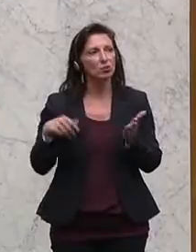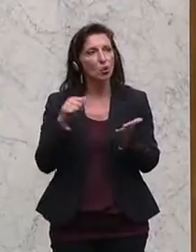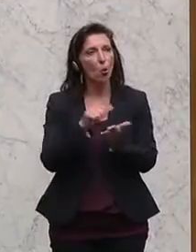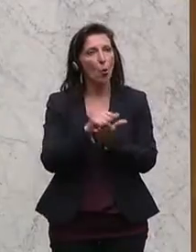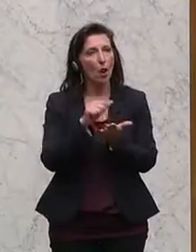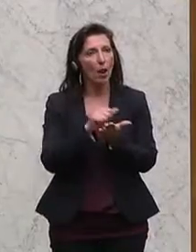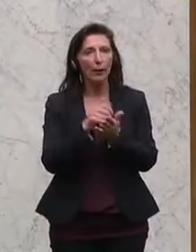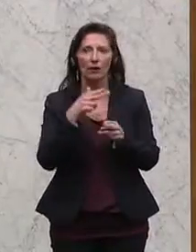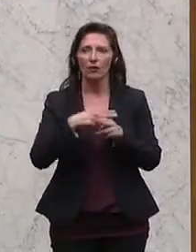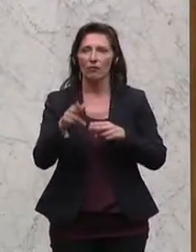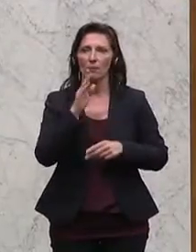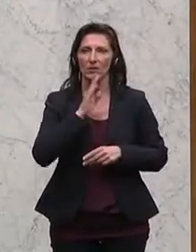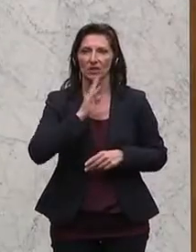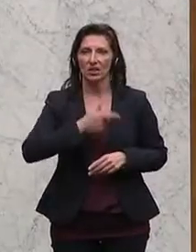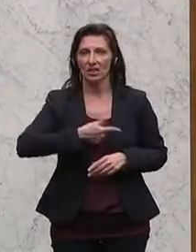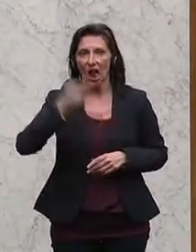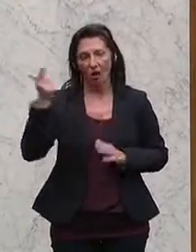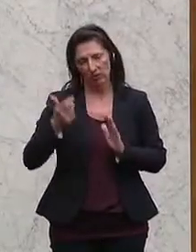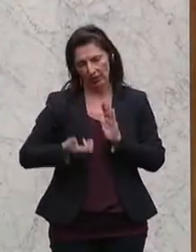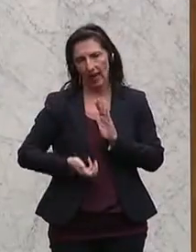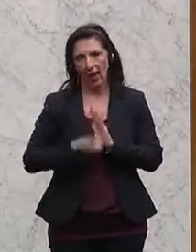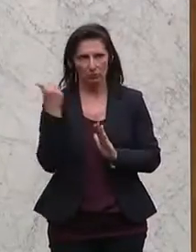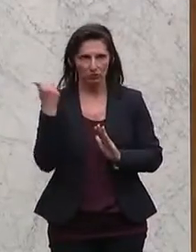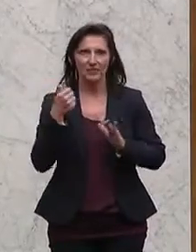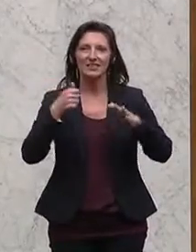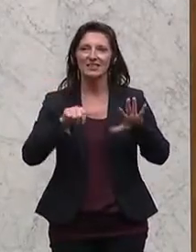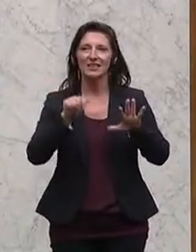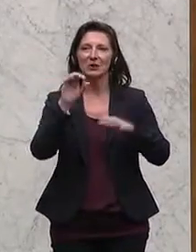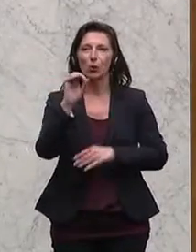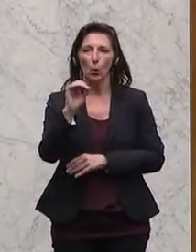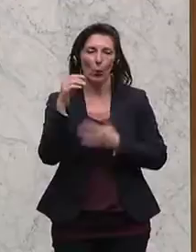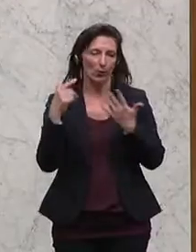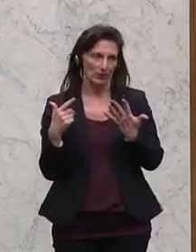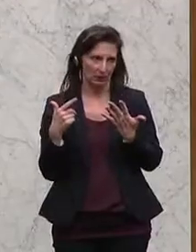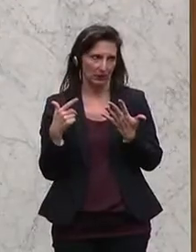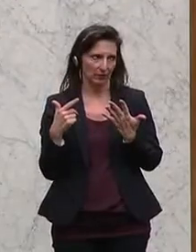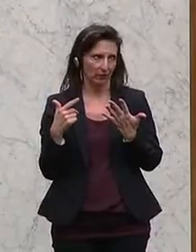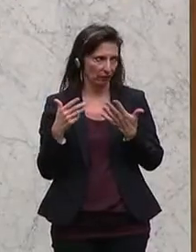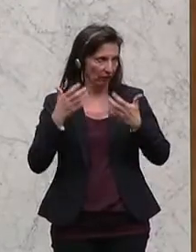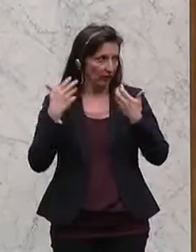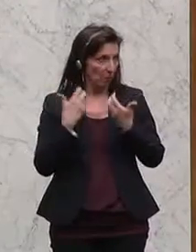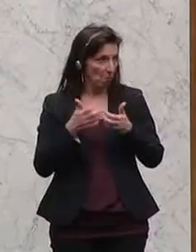ausländische Pensionisten, 16.07 der Beilagen. Auf die Berichterstattung wurde verzichtet.